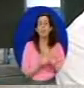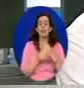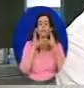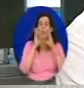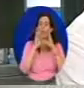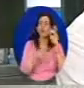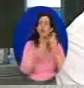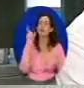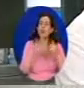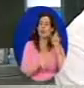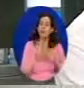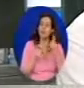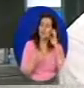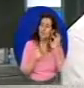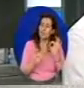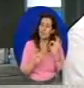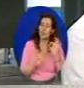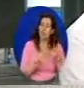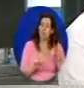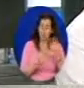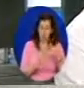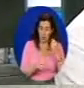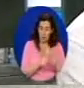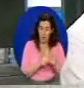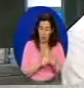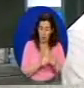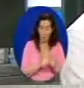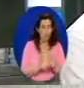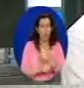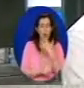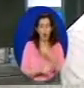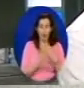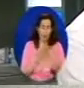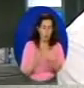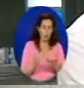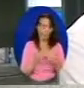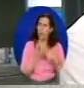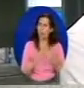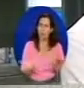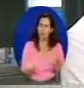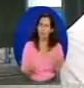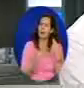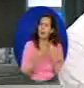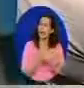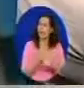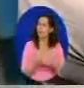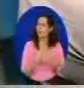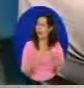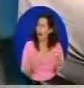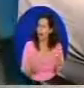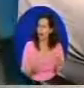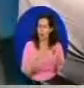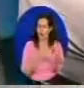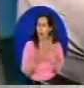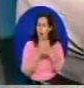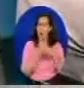של האנשים ואת הסבירות שיגלו שעסקה שהם ביצעו היא עסקה לא טובה. אתן לך דוגמה. נגיד שקנית מערכת סטריאו, היא מעודכנת